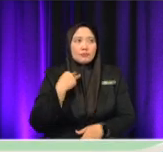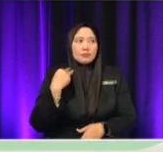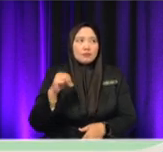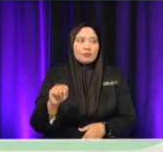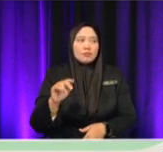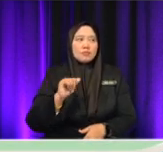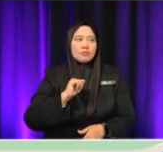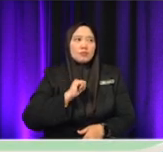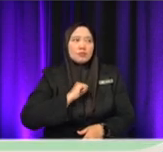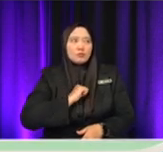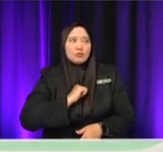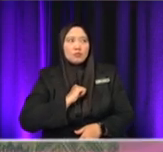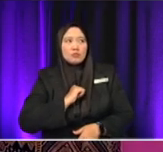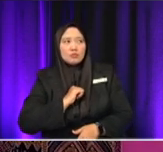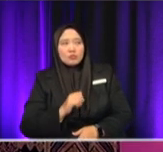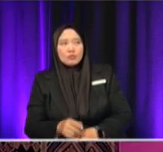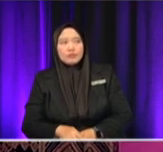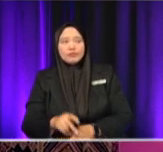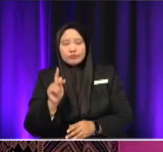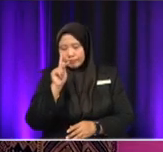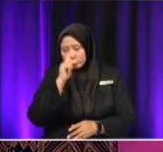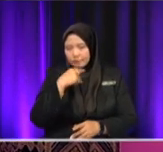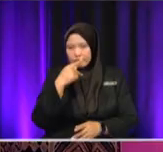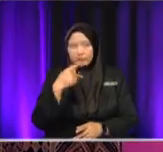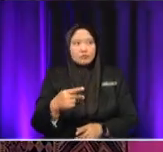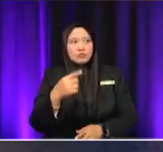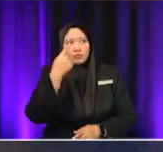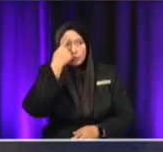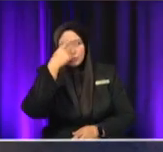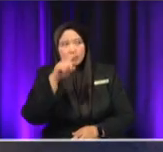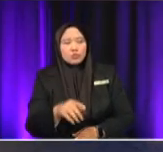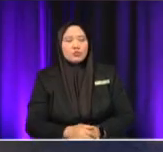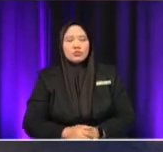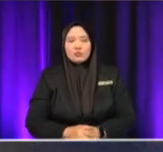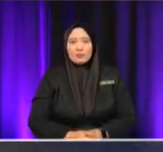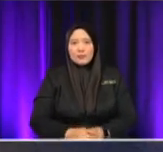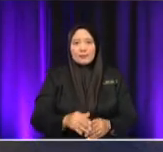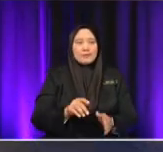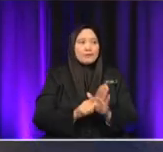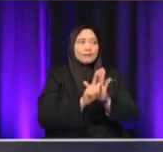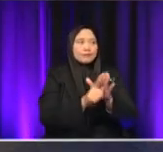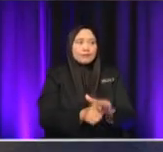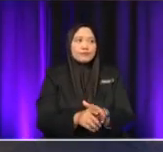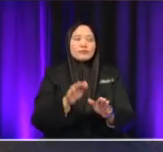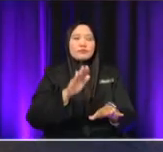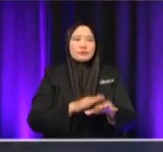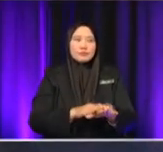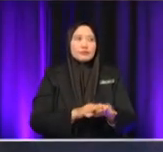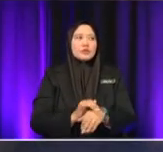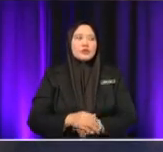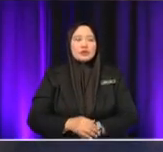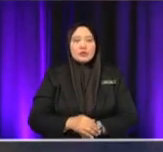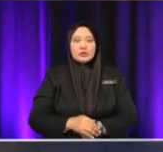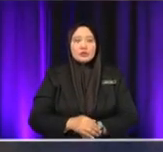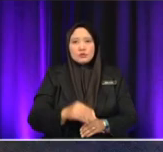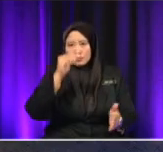apa Nampak tak di sini bahwasanya kita ini istri ya kecuali Abang yang mana anak murid Ustadzah juga anak muda di rumah jadi